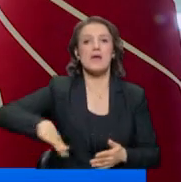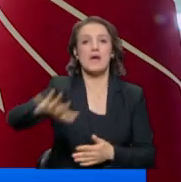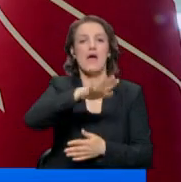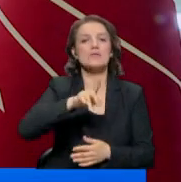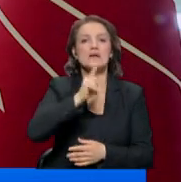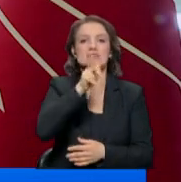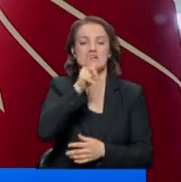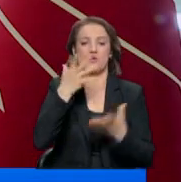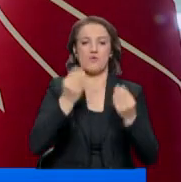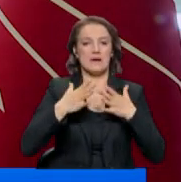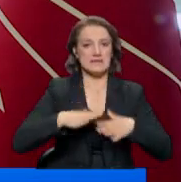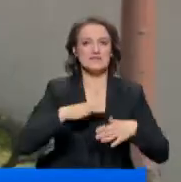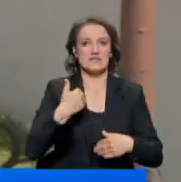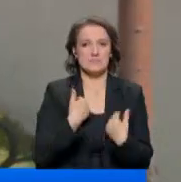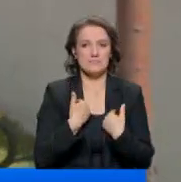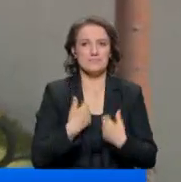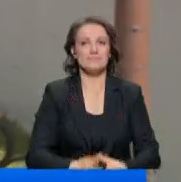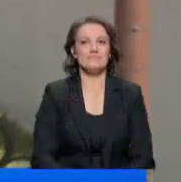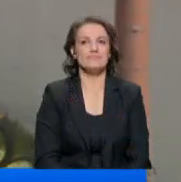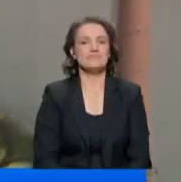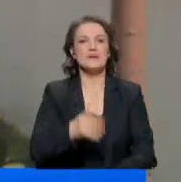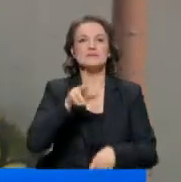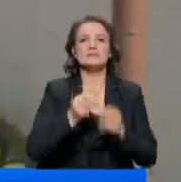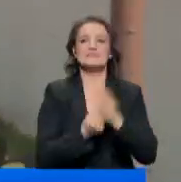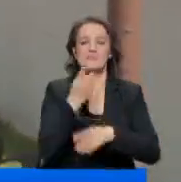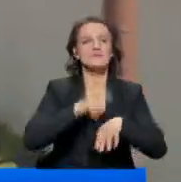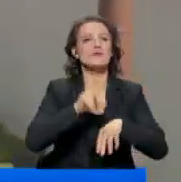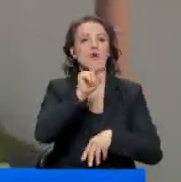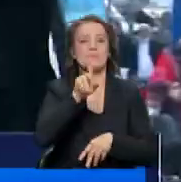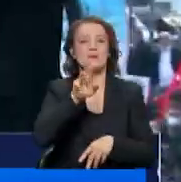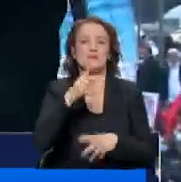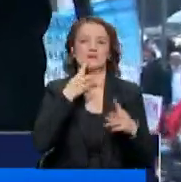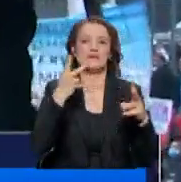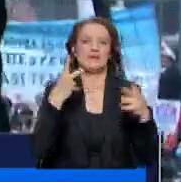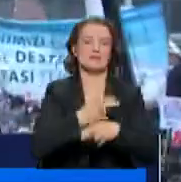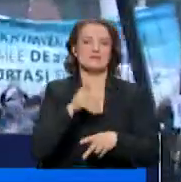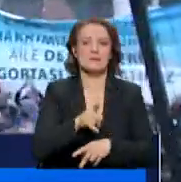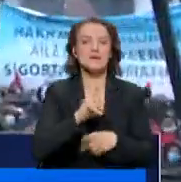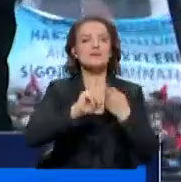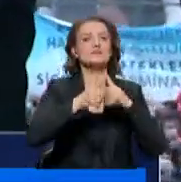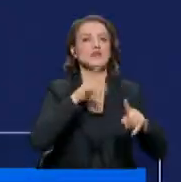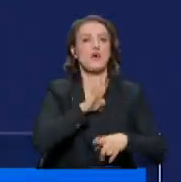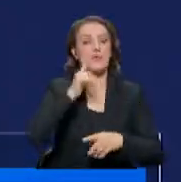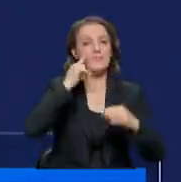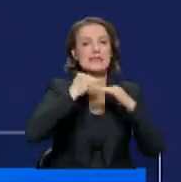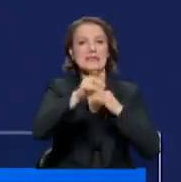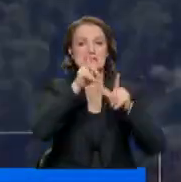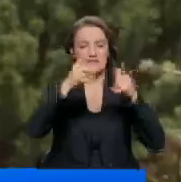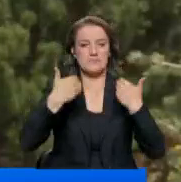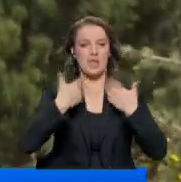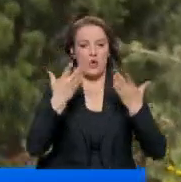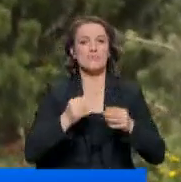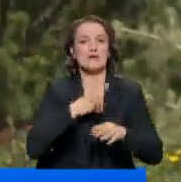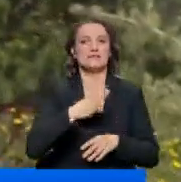İbrahim sofrasına ben de oturmak istedim. Saat 11 gibi kesildi. İdare edeceğiz, önemli değil. Kılıçdaroğlu milletimin sesi olmak istedim derken eşi